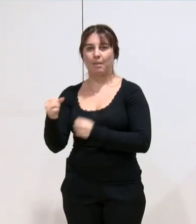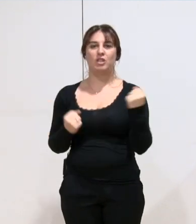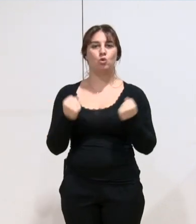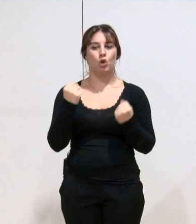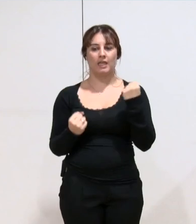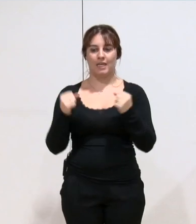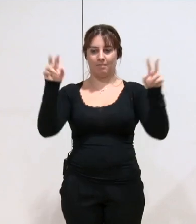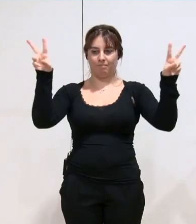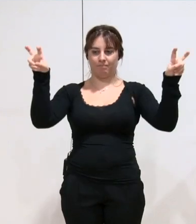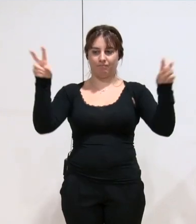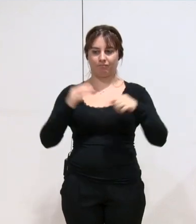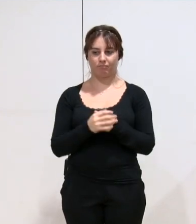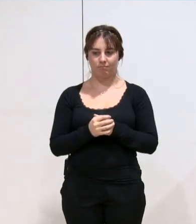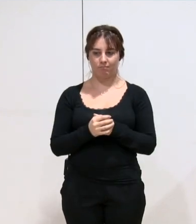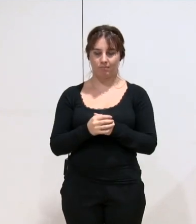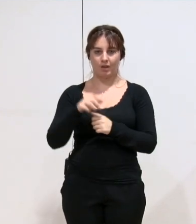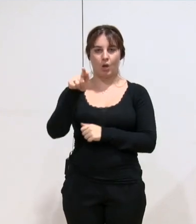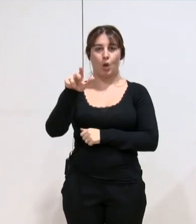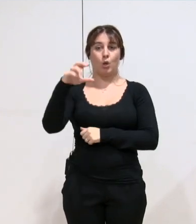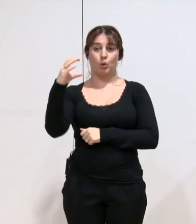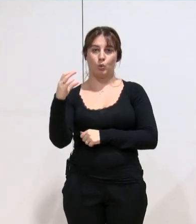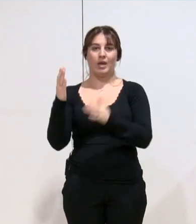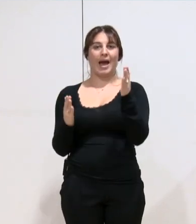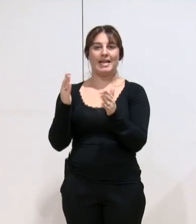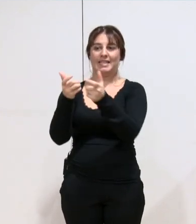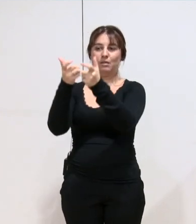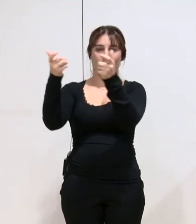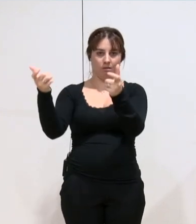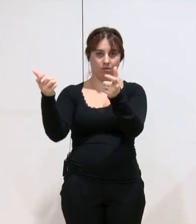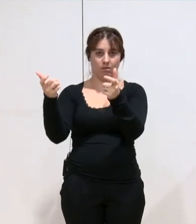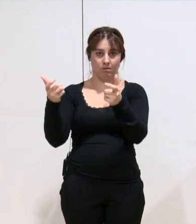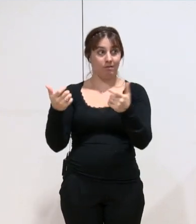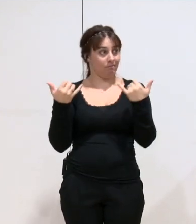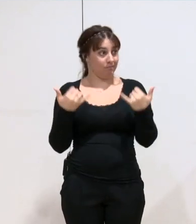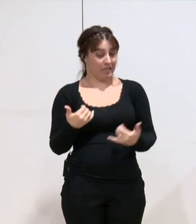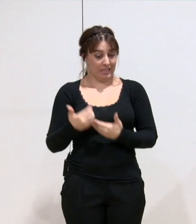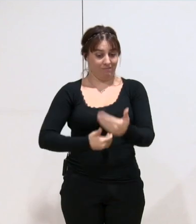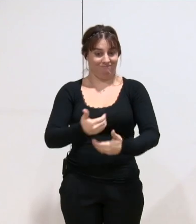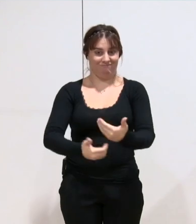avec le GUC athlétisme qui se déroule d'ailleurs ici.